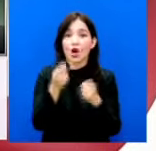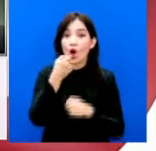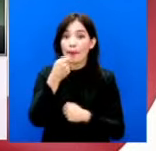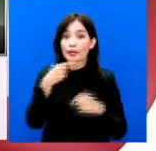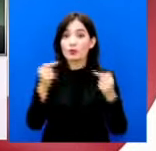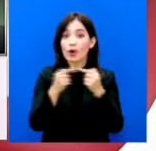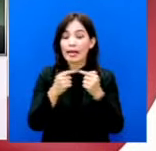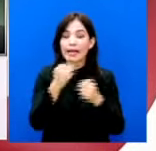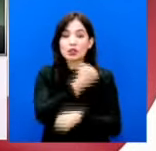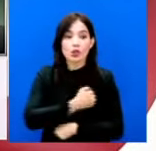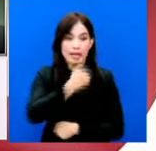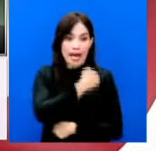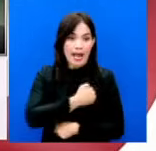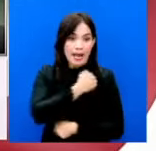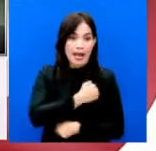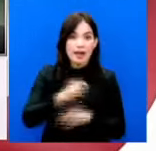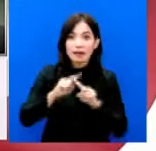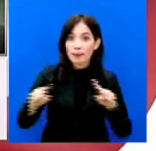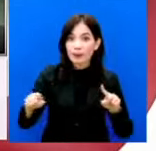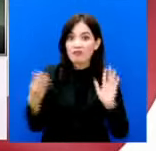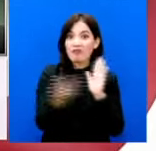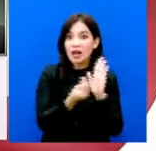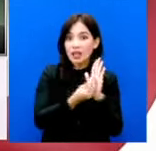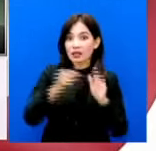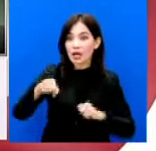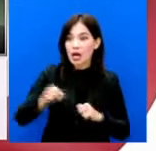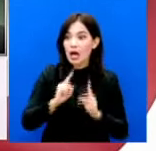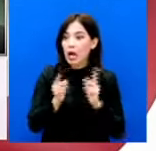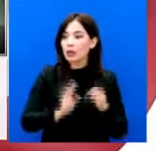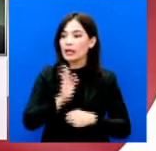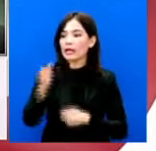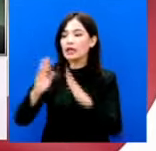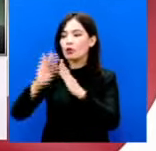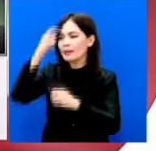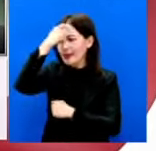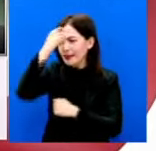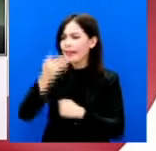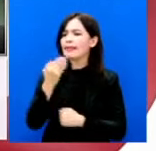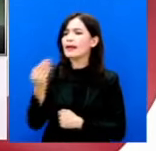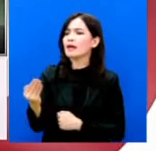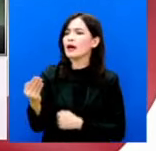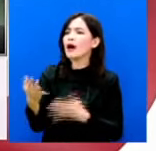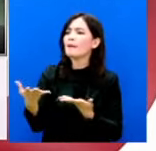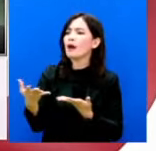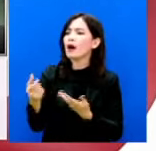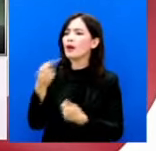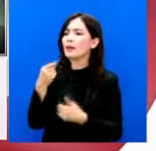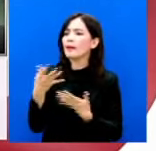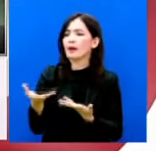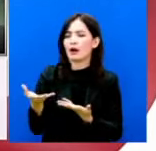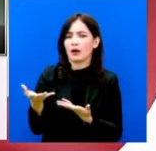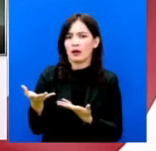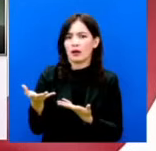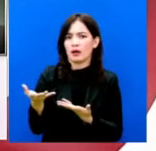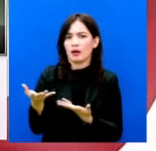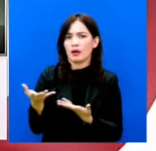komersil dengan sosial. Tetapi pada kenyataannya sekarang ini, kalau kita datang ke rumah sakit, yang pertama kita ditanya ini, mau pakai apa?